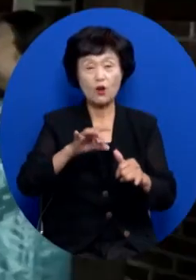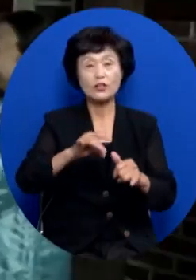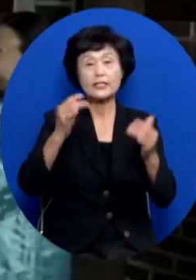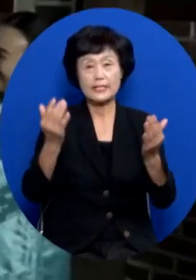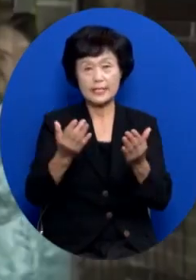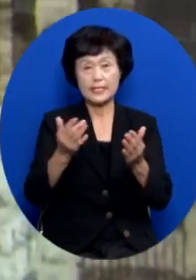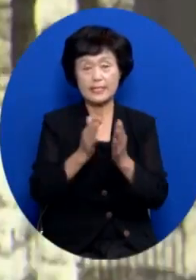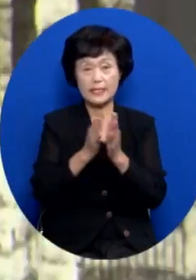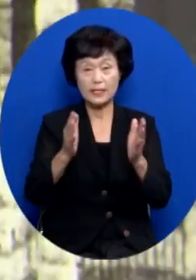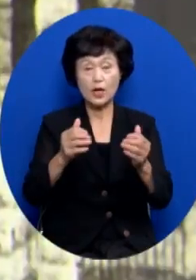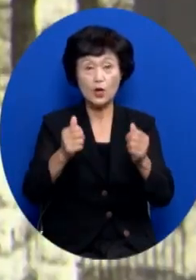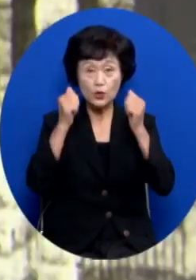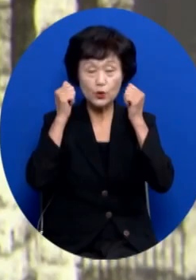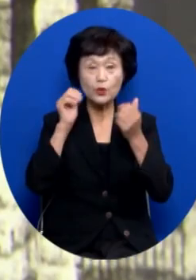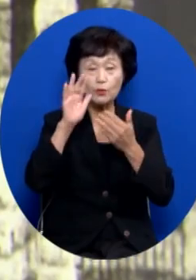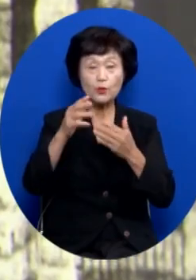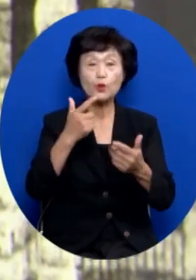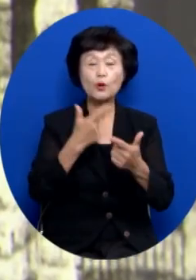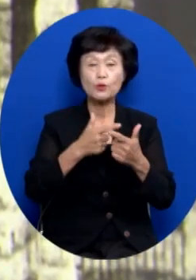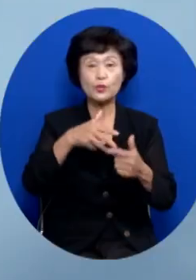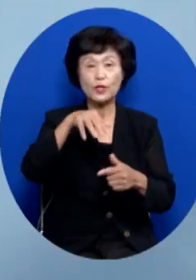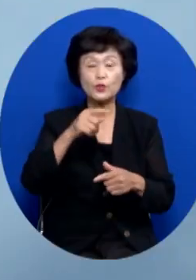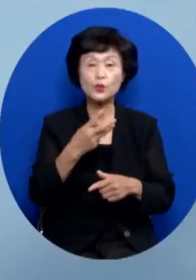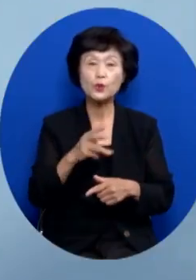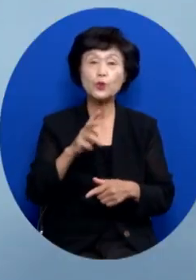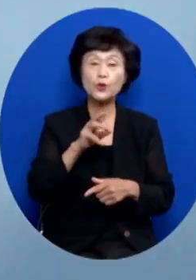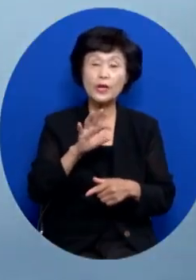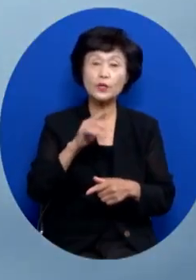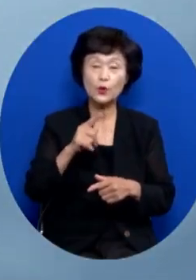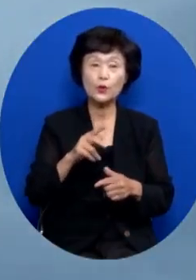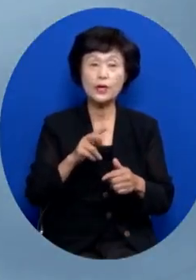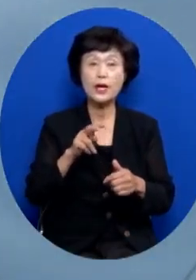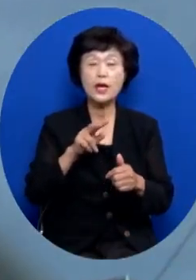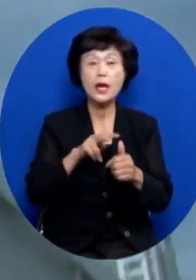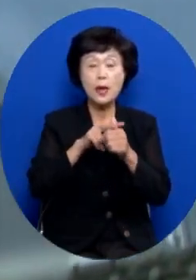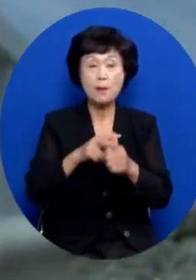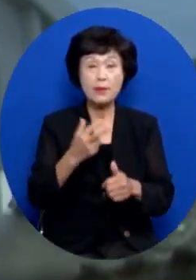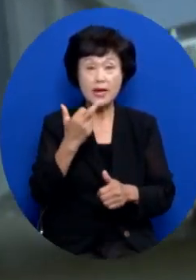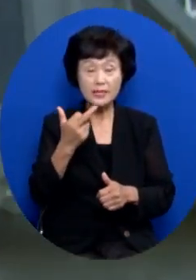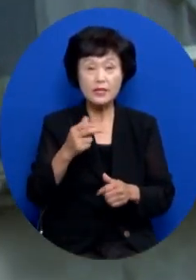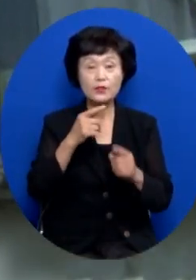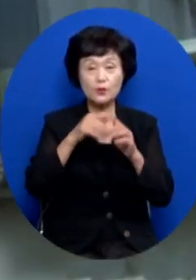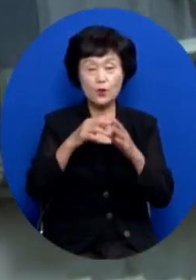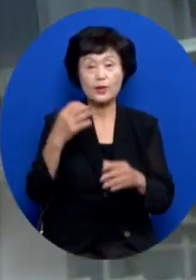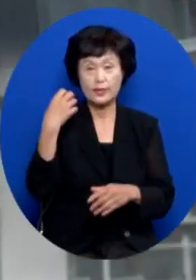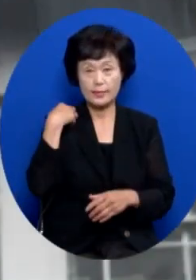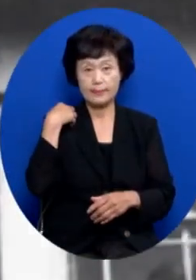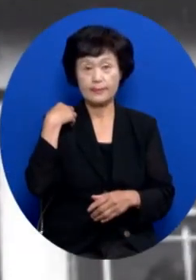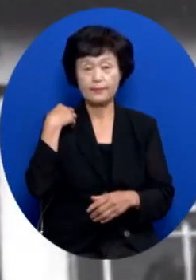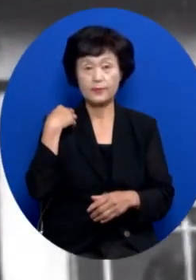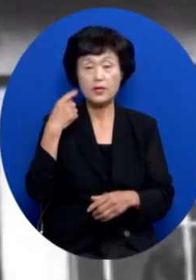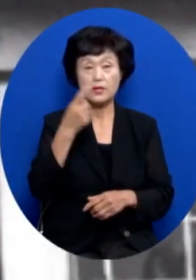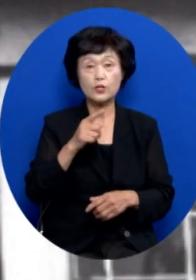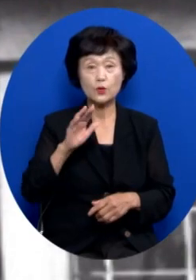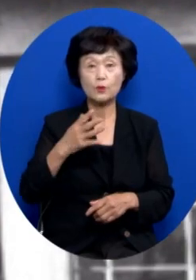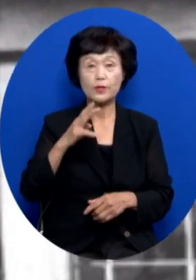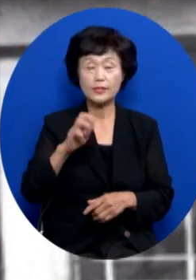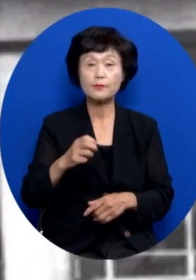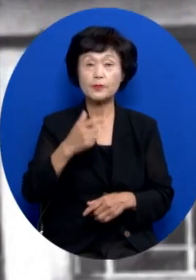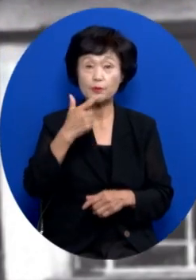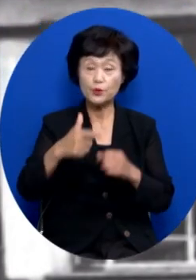시작했고 졸업 후 부산 초량교회와 마산 문창교회를 담임했습니다.